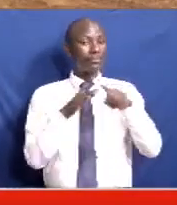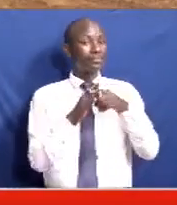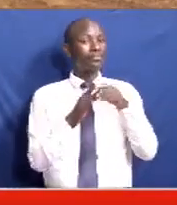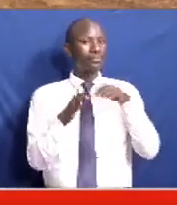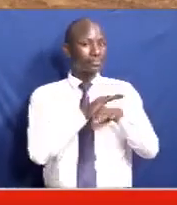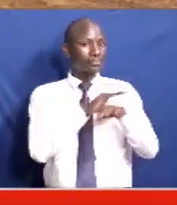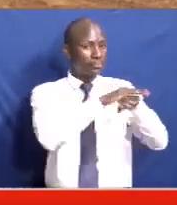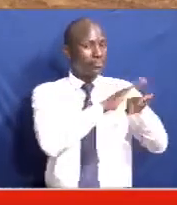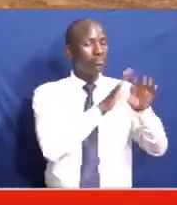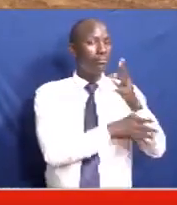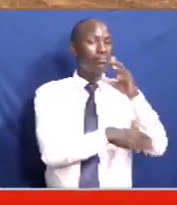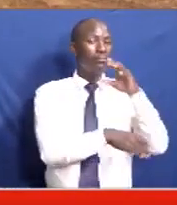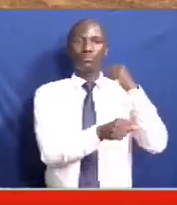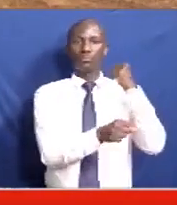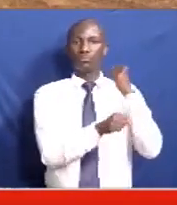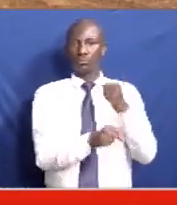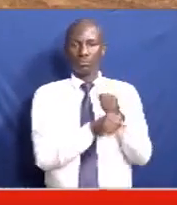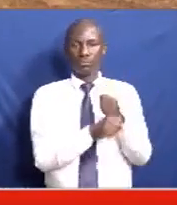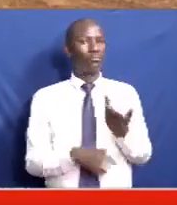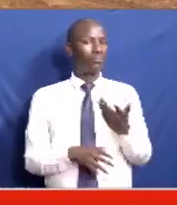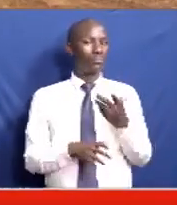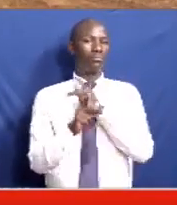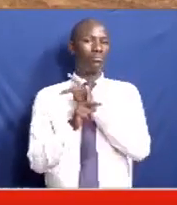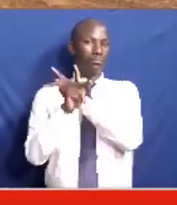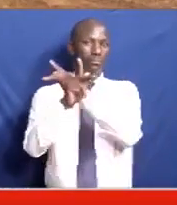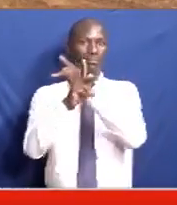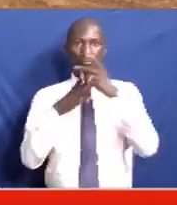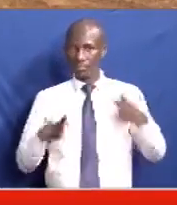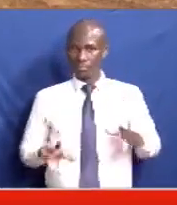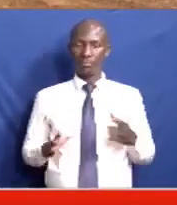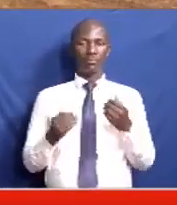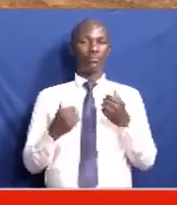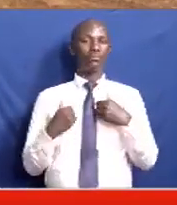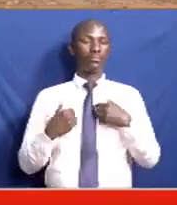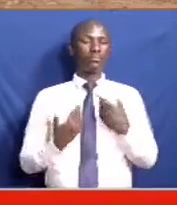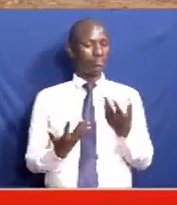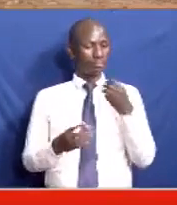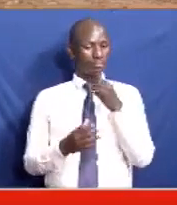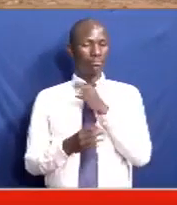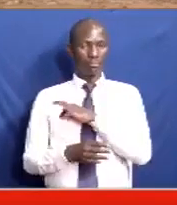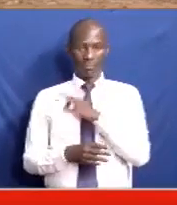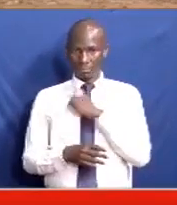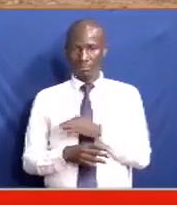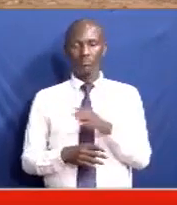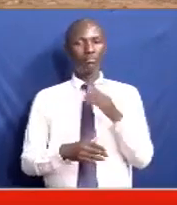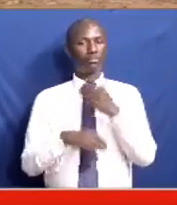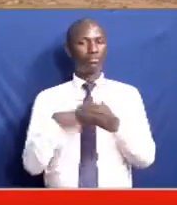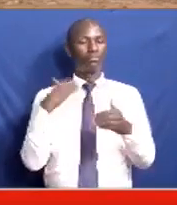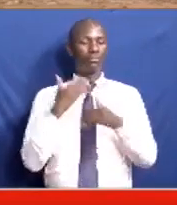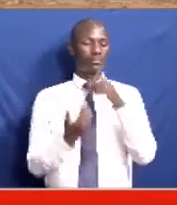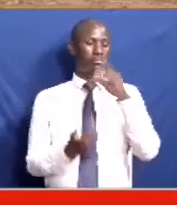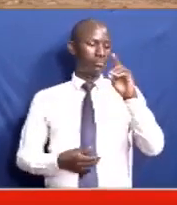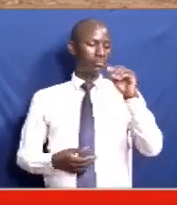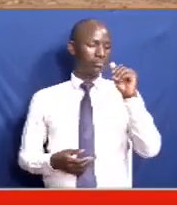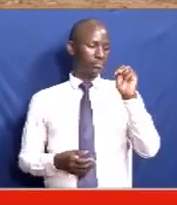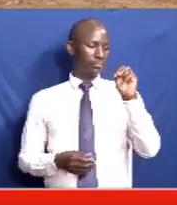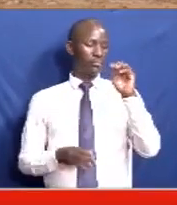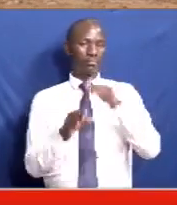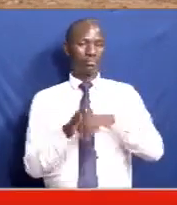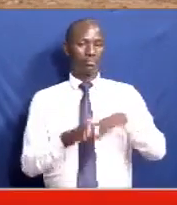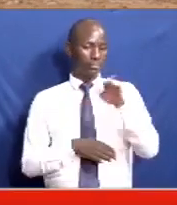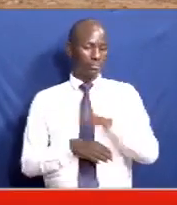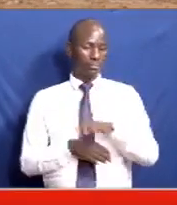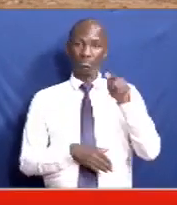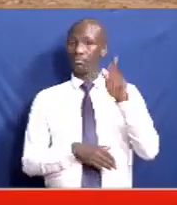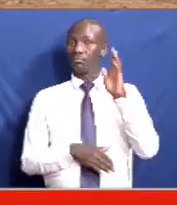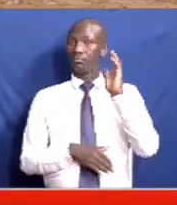tewea kwekiwa fenzi anumeke meke limo ndani ni waki wa silanga ya ndukuma ulawe kisione cha ndukuma na ulawe